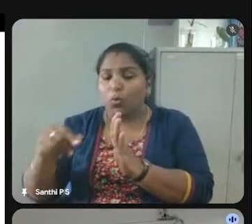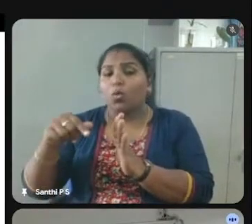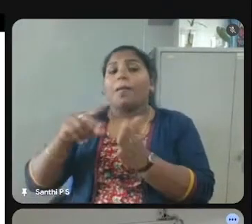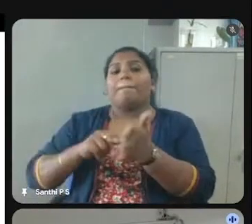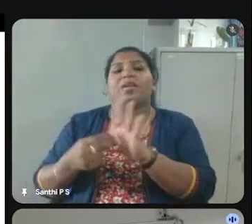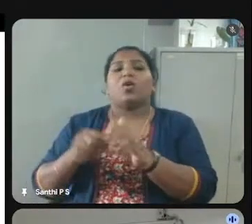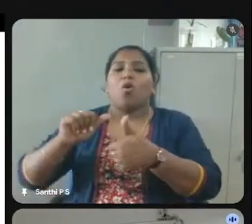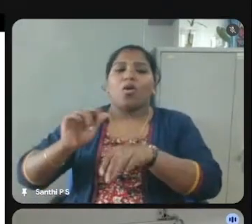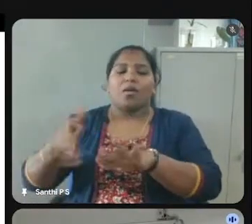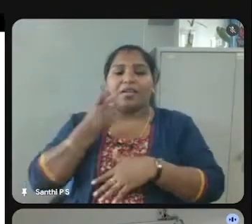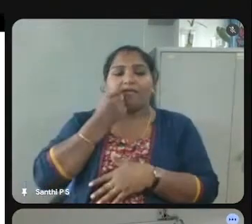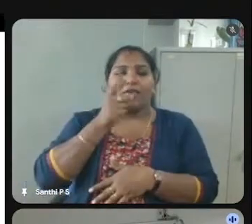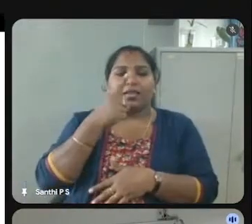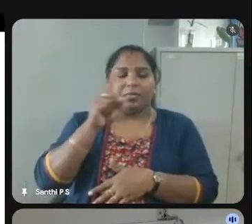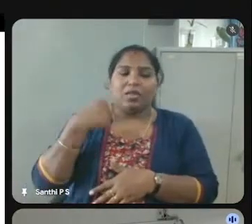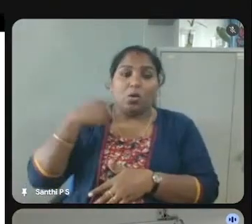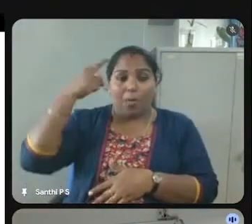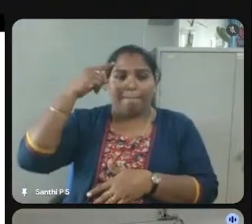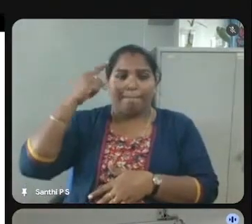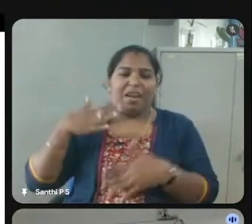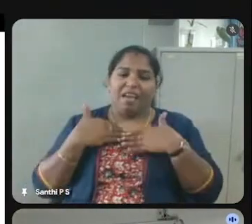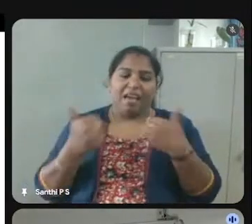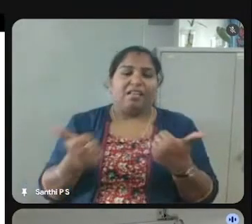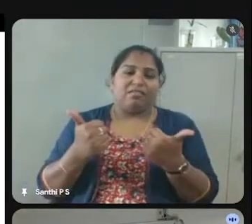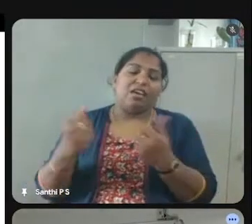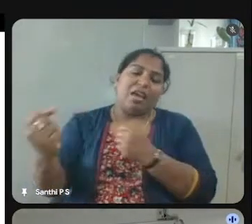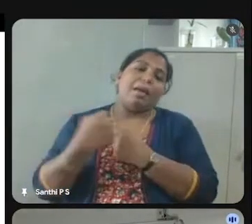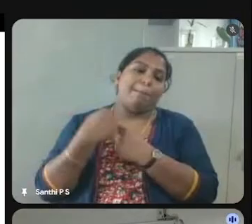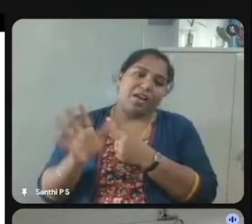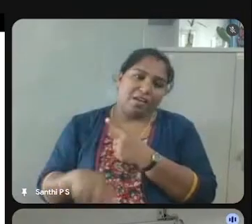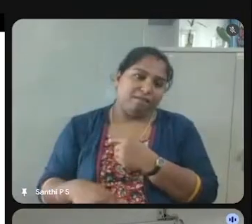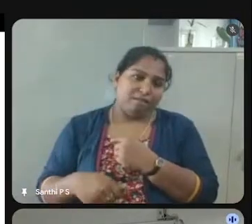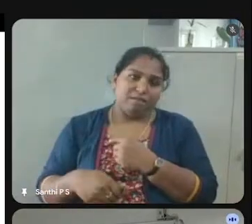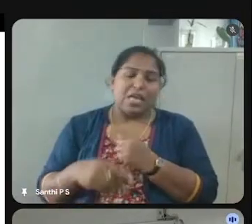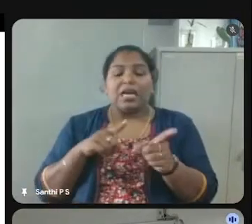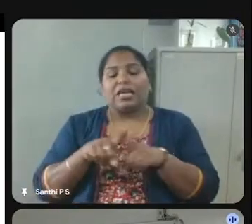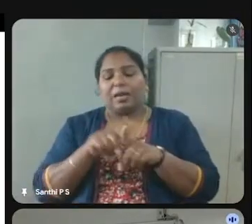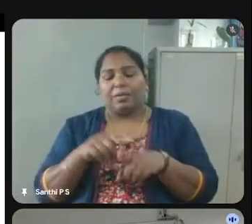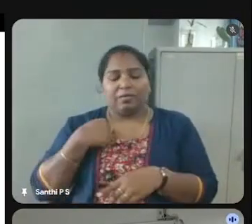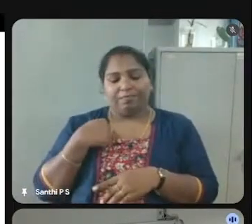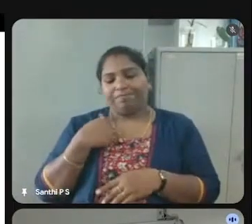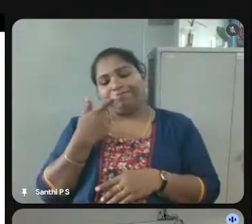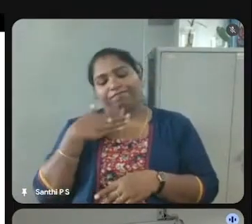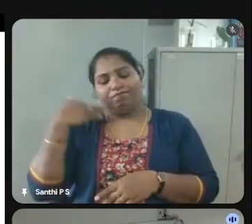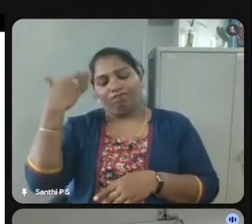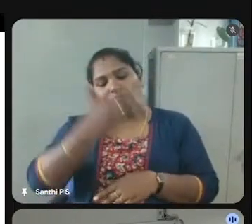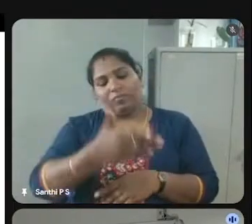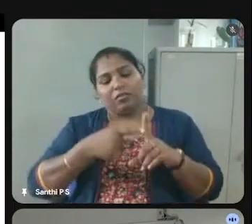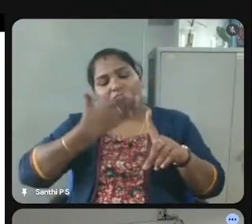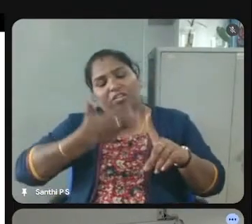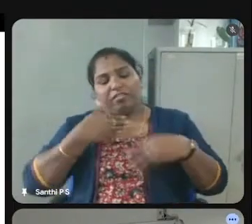കൂടെ ബാധിച്ചിരിക്കും. നമ്മൾ സ്ഥിരം കാണുന്ന മാതാപിതാക്കളെ കാണുമ്പോൾ പലരും പറയാറുണ്ട്, എന്റെ കുട്ടി ഞാൻ വന്നിട്ട് ഇത്ര നാളായി, അതിനകത്ത് മാറ്റം